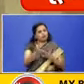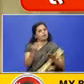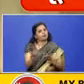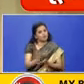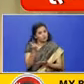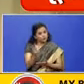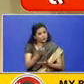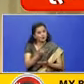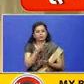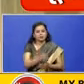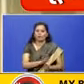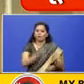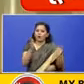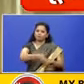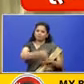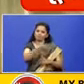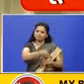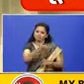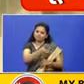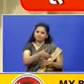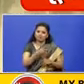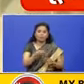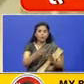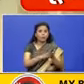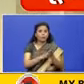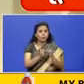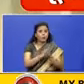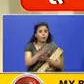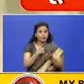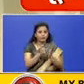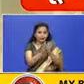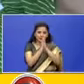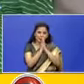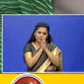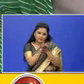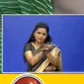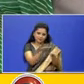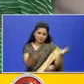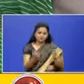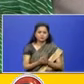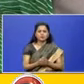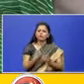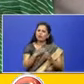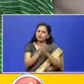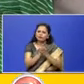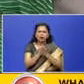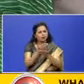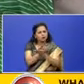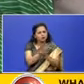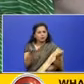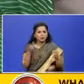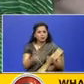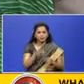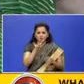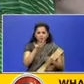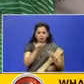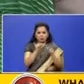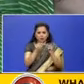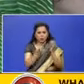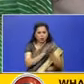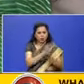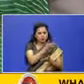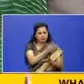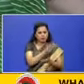मेरी आपको बहुत शुभकामनाएं हैं और सब मोढेरा वालों को मेरे नमस्कार। साथियों, वर्षा बहन और विपिन भाई